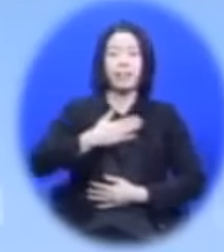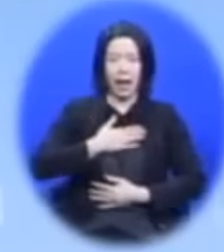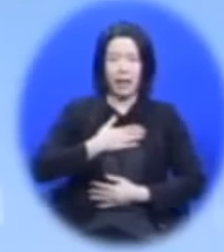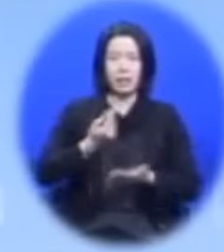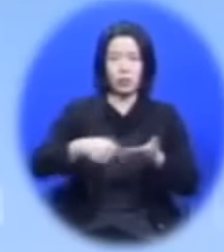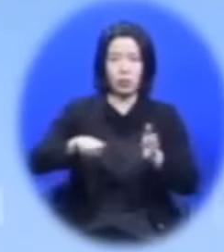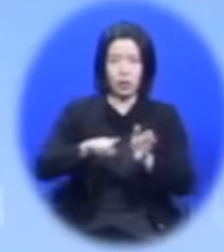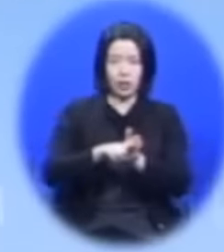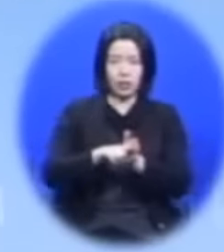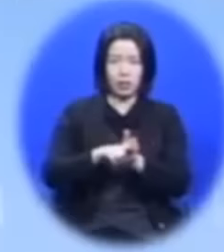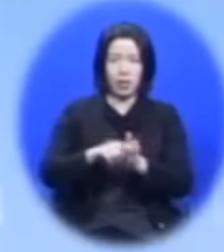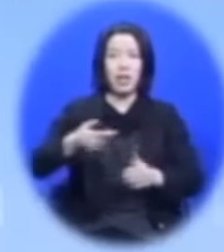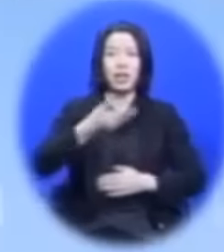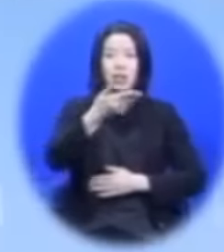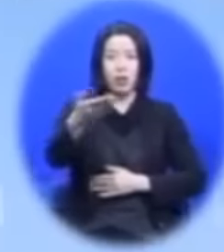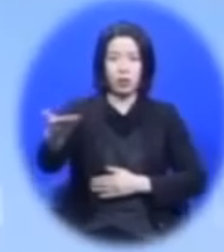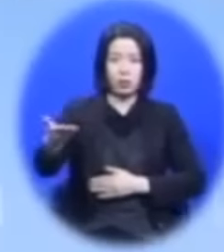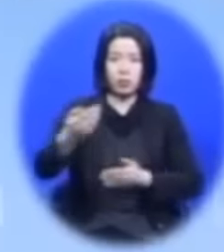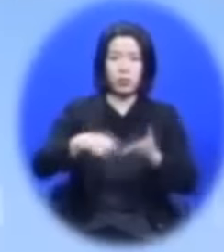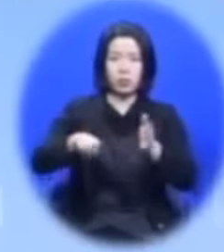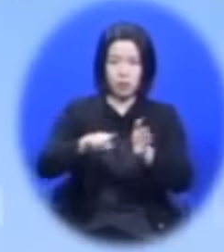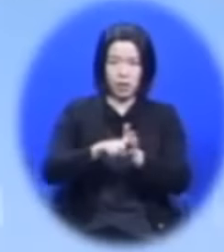위하여, 여러분을 위하여